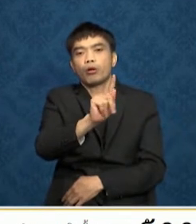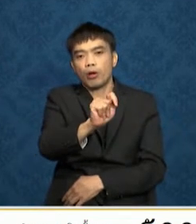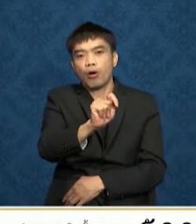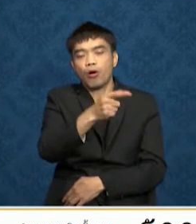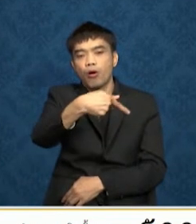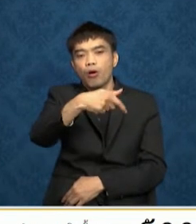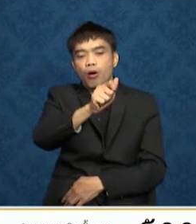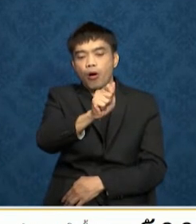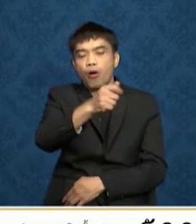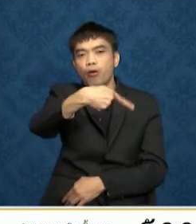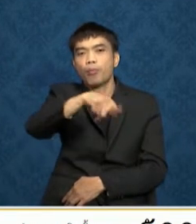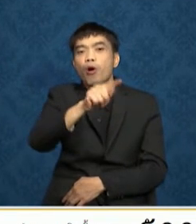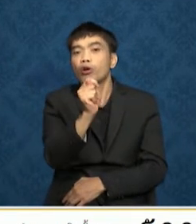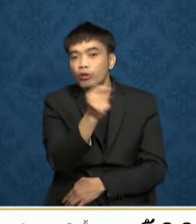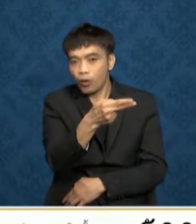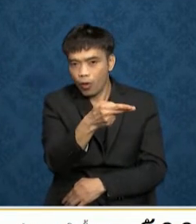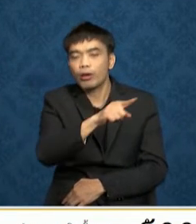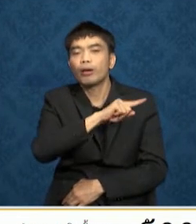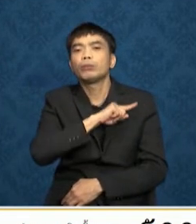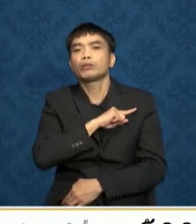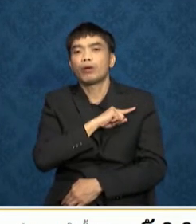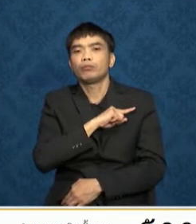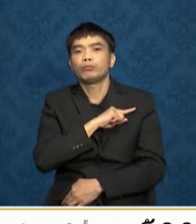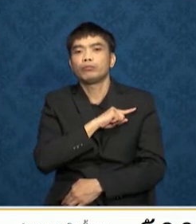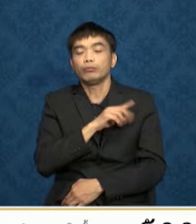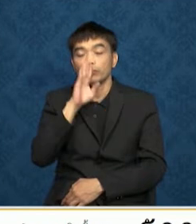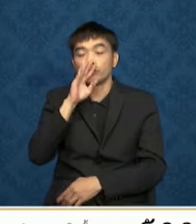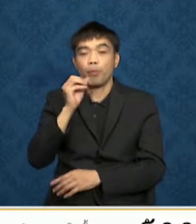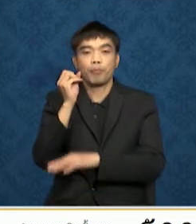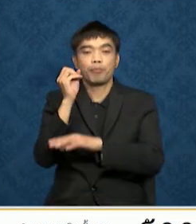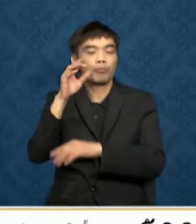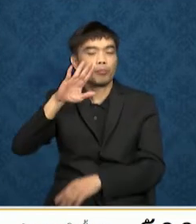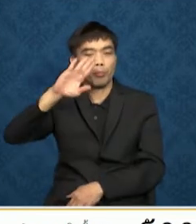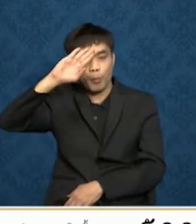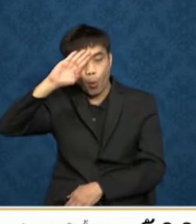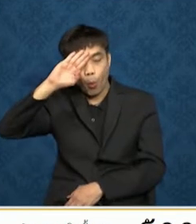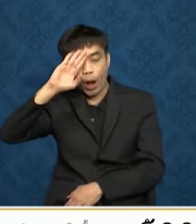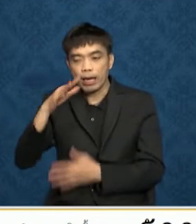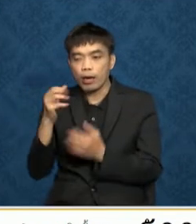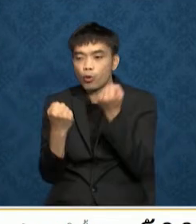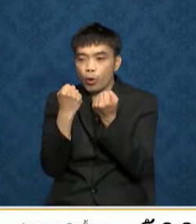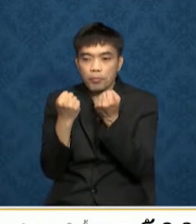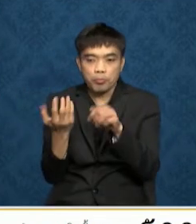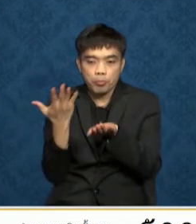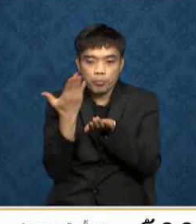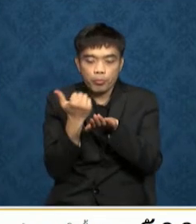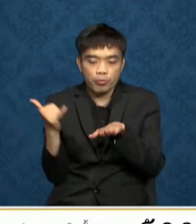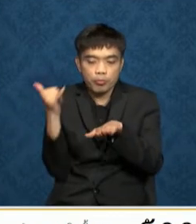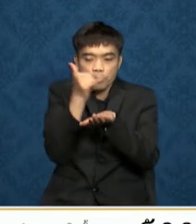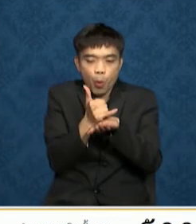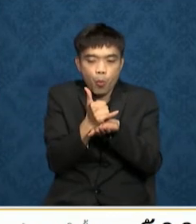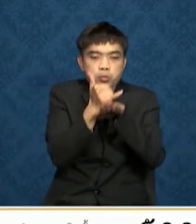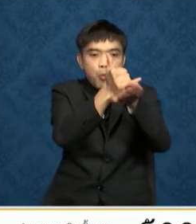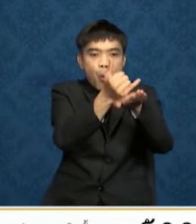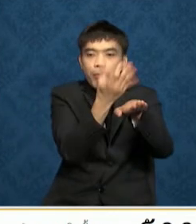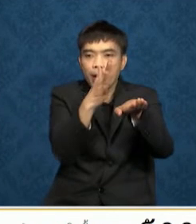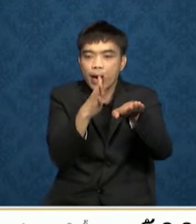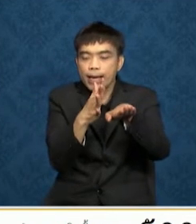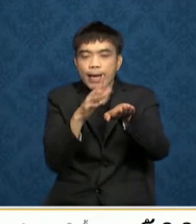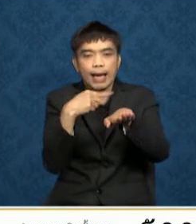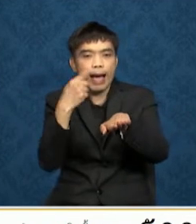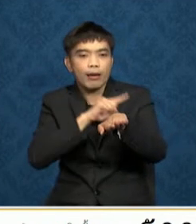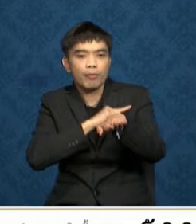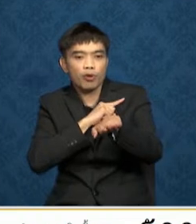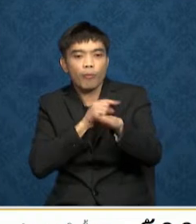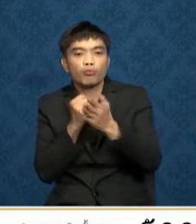ส่งคนไปโรงพยาบาลเวลาคนไม่มีเงินทำศพท้องถิ่นมั้ยครับแต่วันนี้เรา